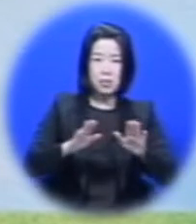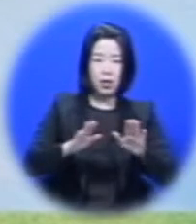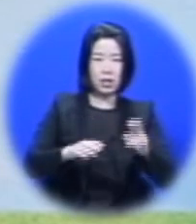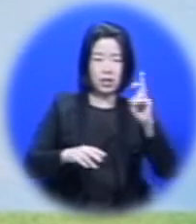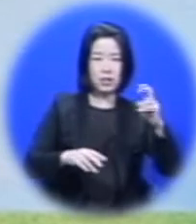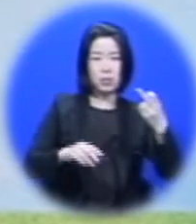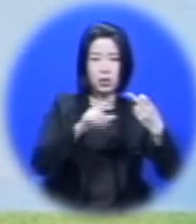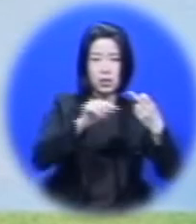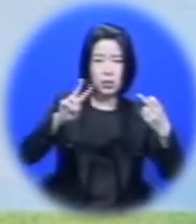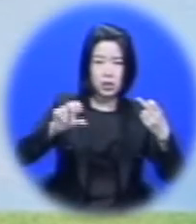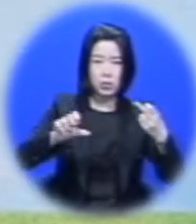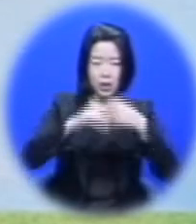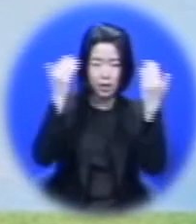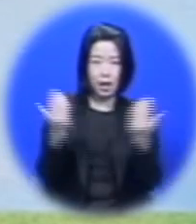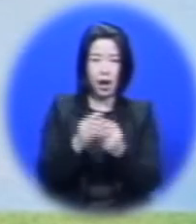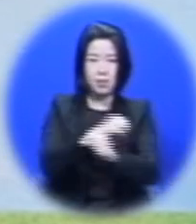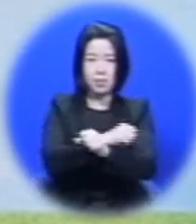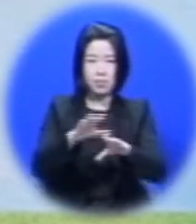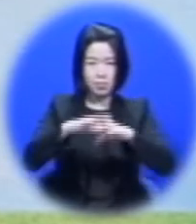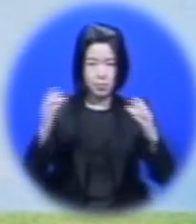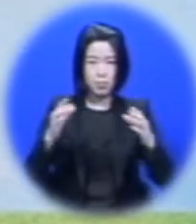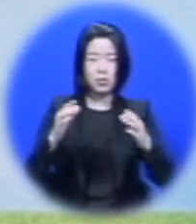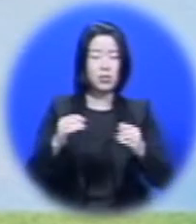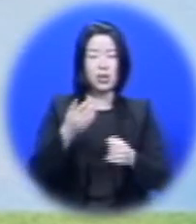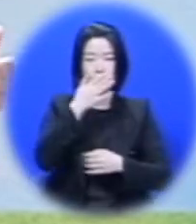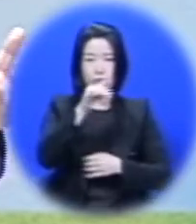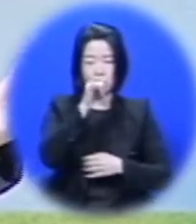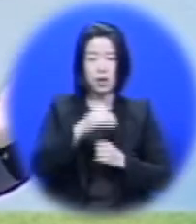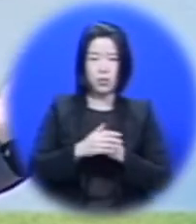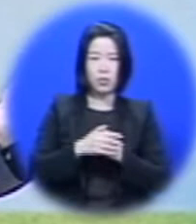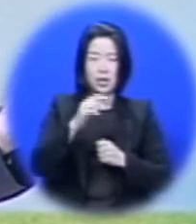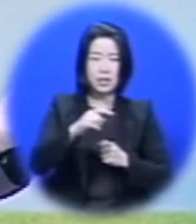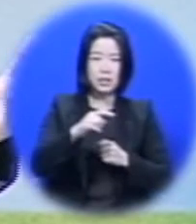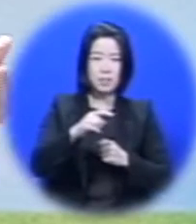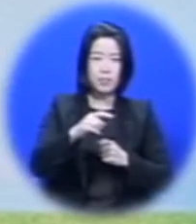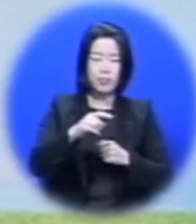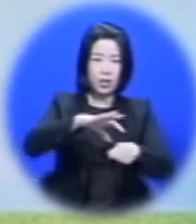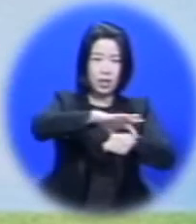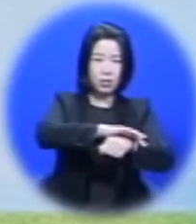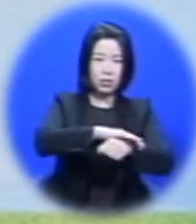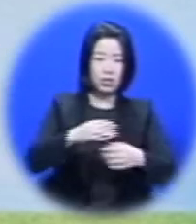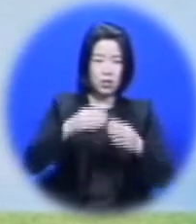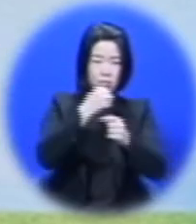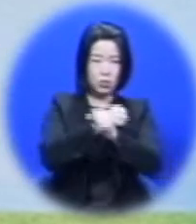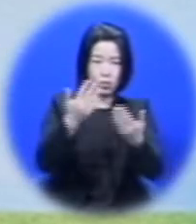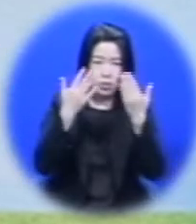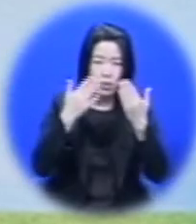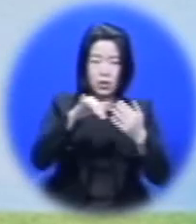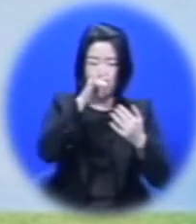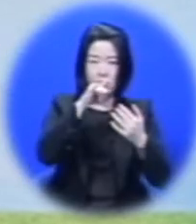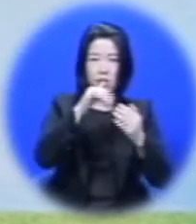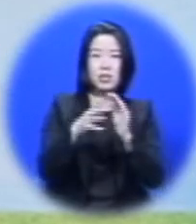크리스마스 때는 우리가 다 풀려날 것이라고. 그 포로 수용소, 그 유대인 수용소에 있었던 사람들에게